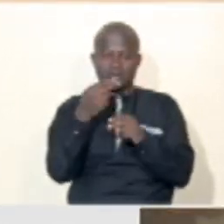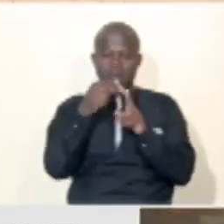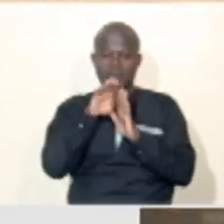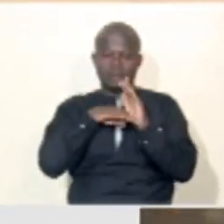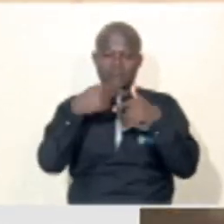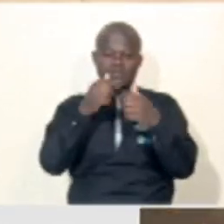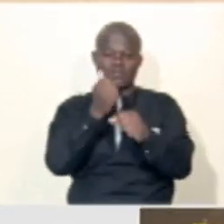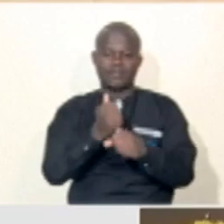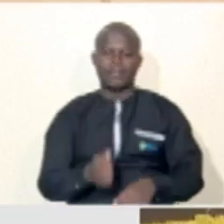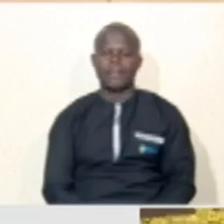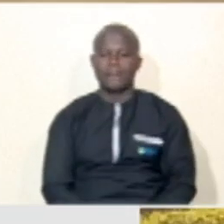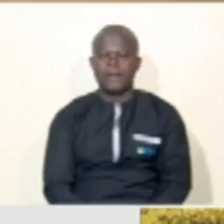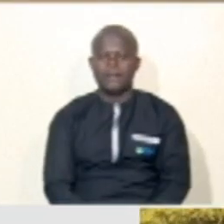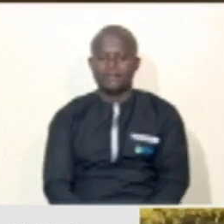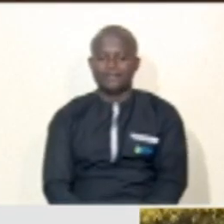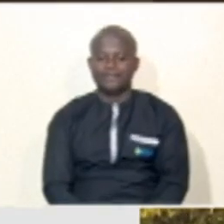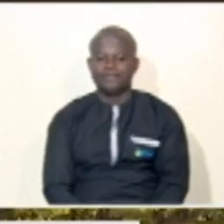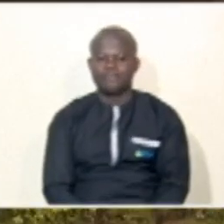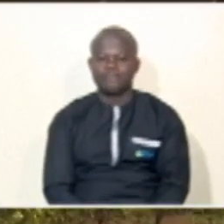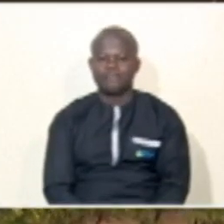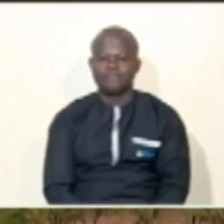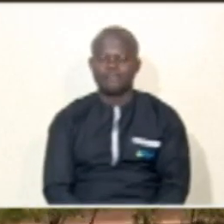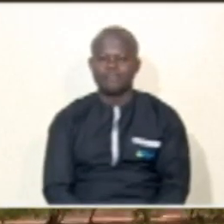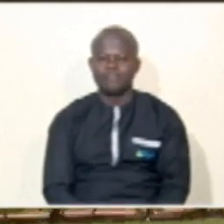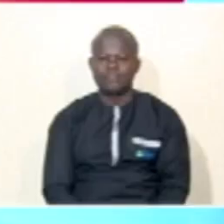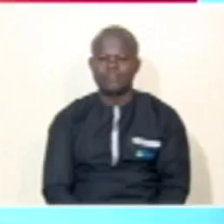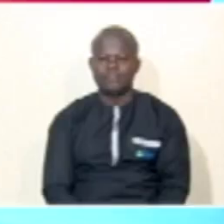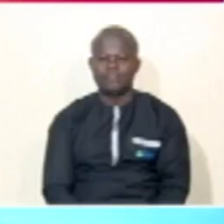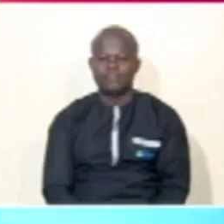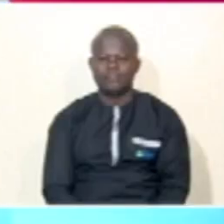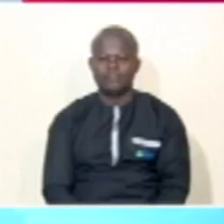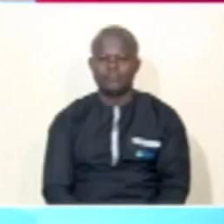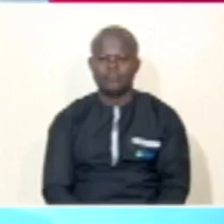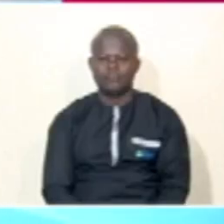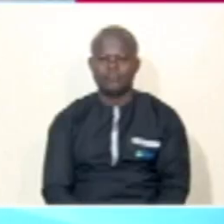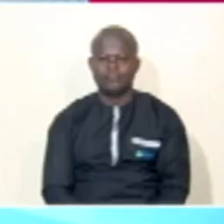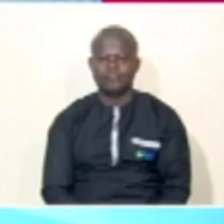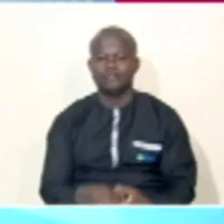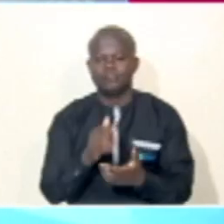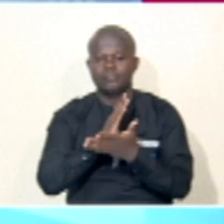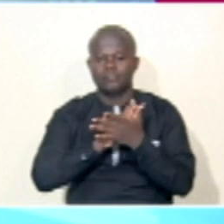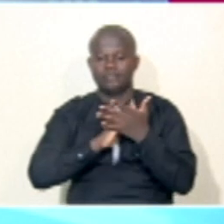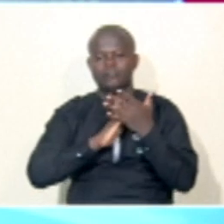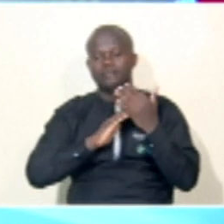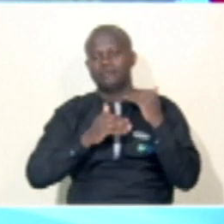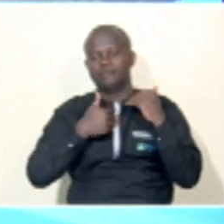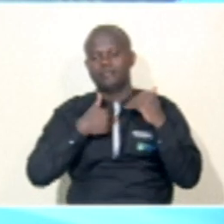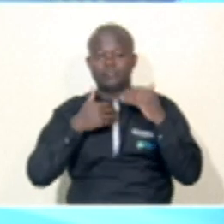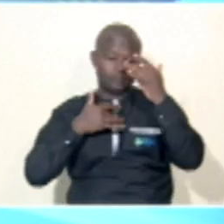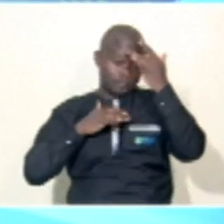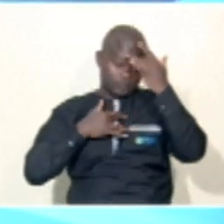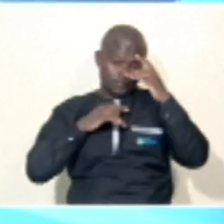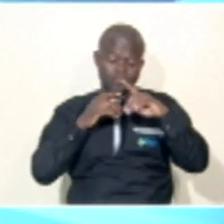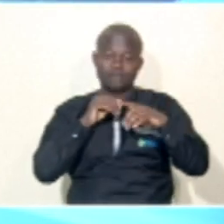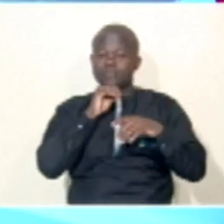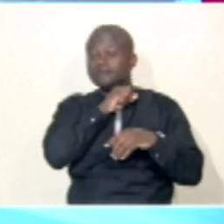ruracyanozwa. John Bicamumpaka, Televiziyo Rwanda, mu turere twa Kirehe na Ngoma. Naho bamwe mu bari bafite indwara